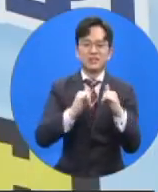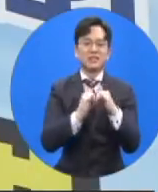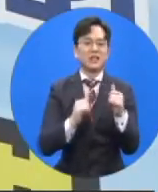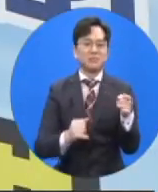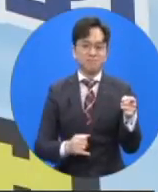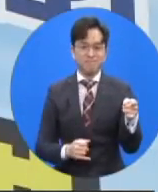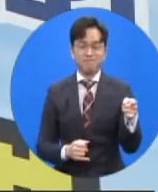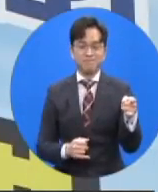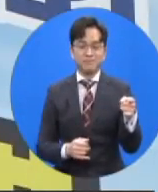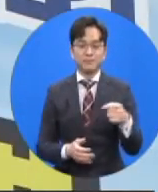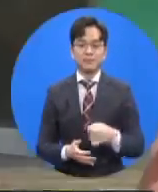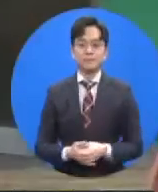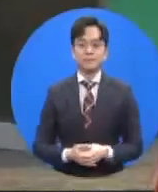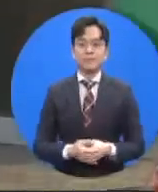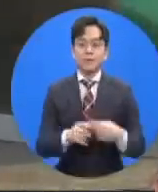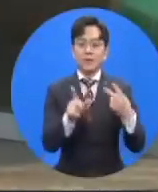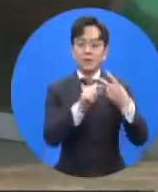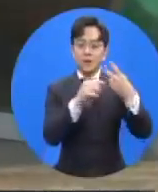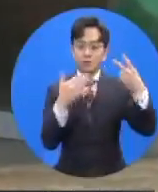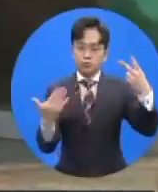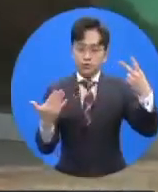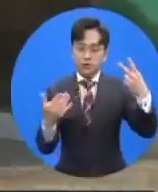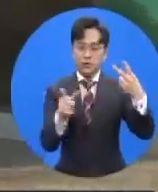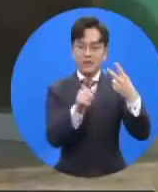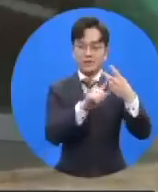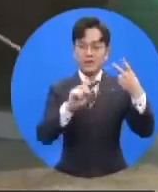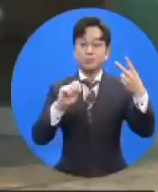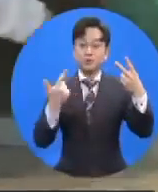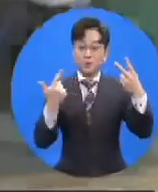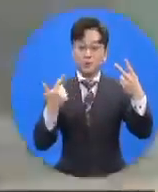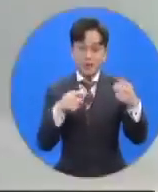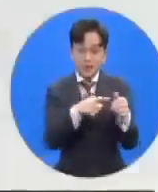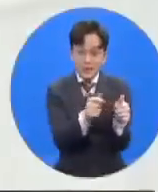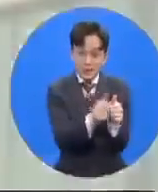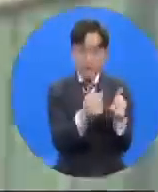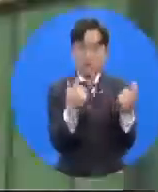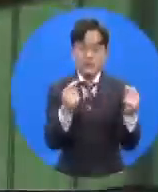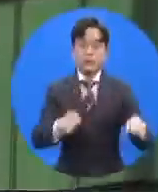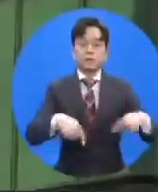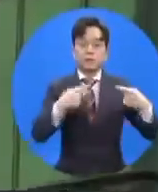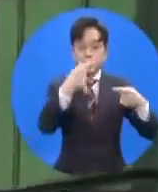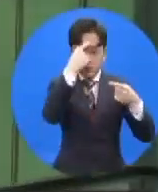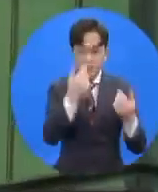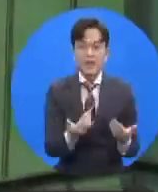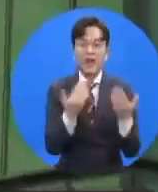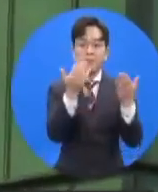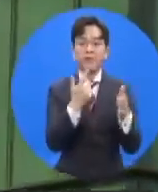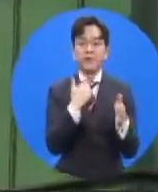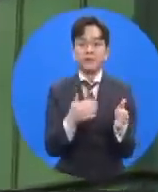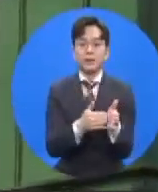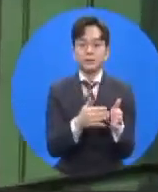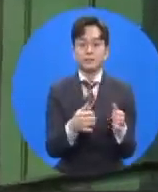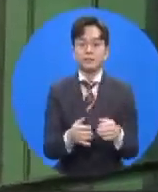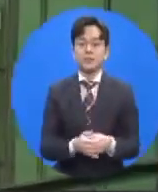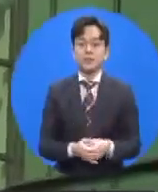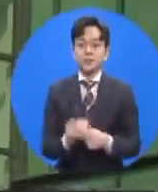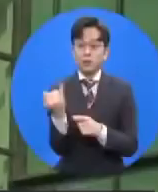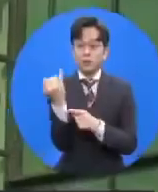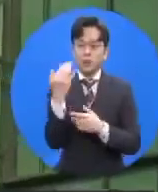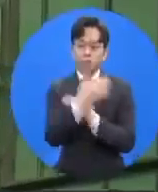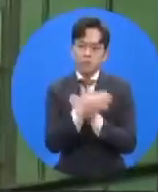31번 환자가 다녀간 지난 9일과 16일에도 교회를 방문했습니다. 증상이 시작된 건 지난